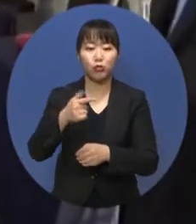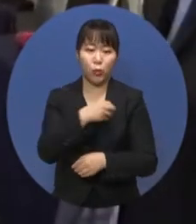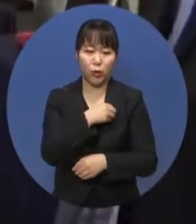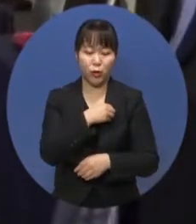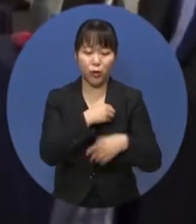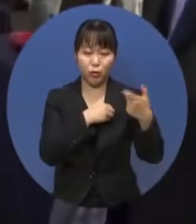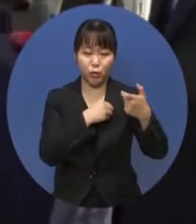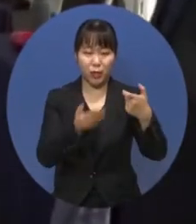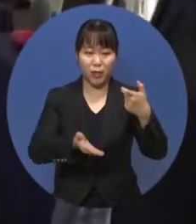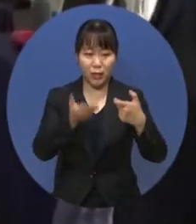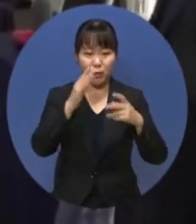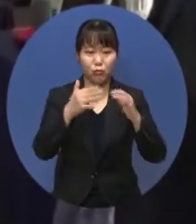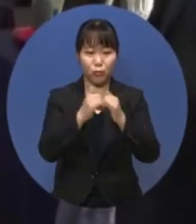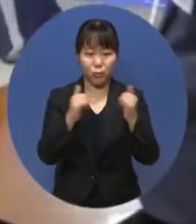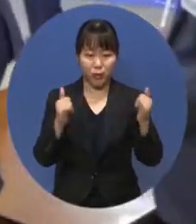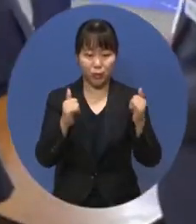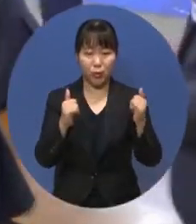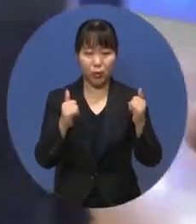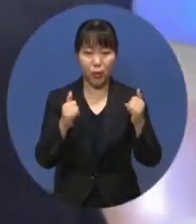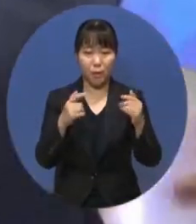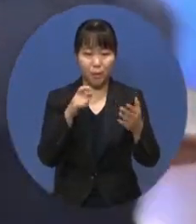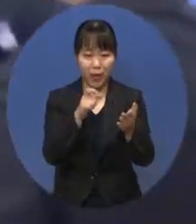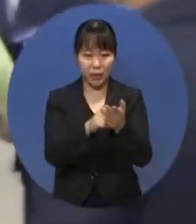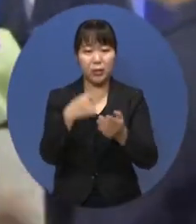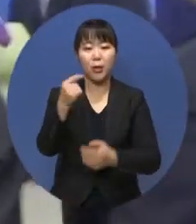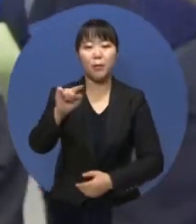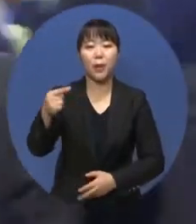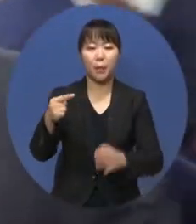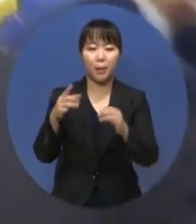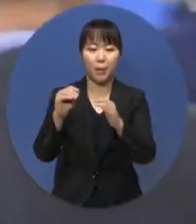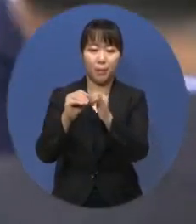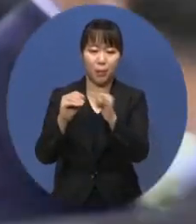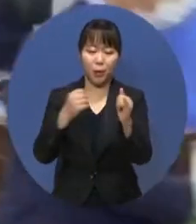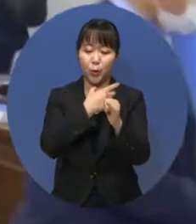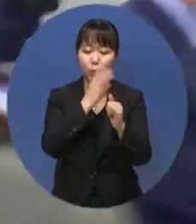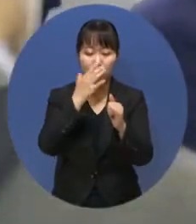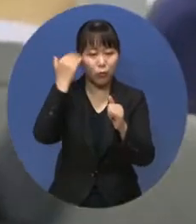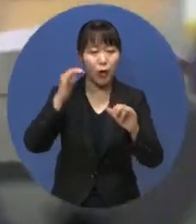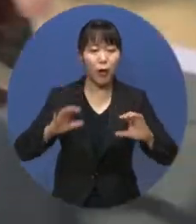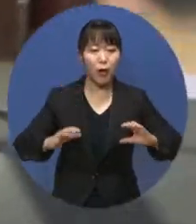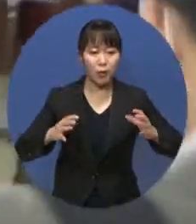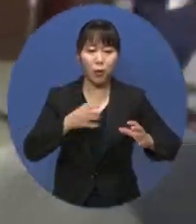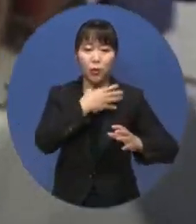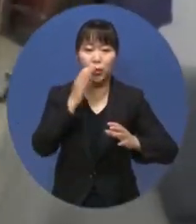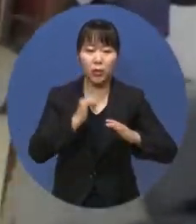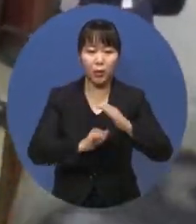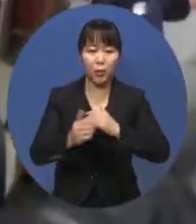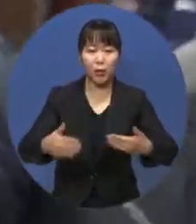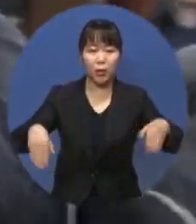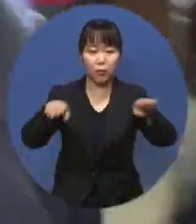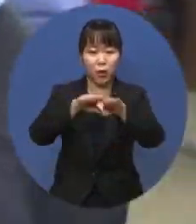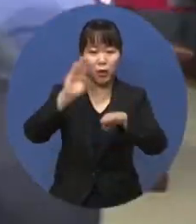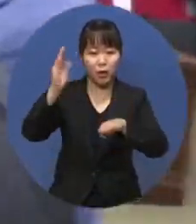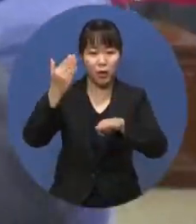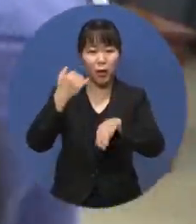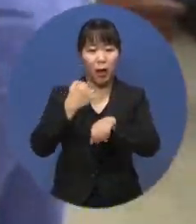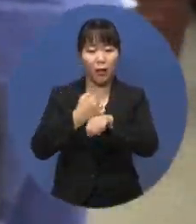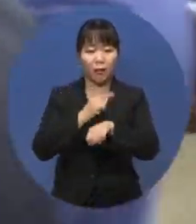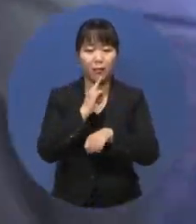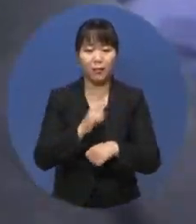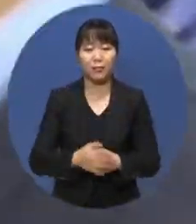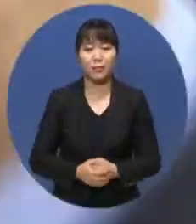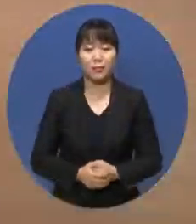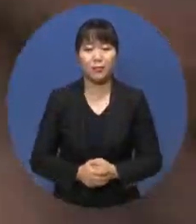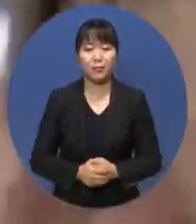국민으로 경계성 착 100만 명 동인을 우리가 무인이 대표의 끼고 가 되게 하겠다고 말했습니다